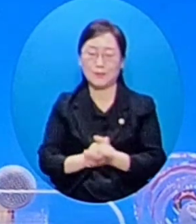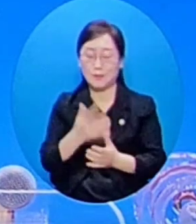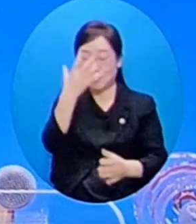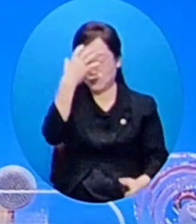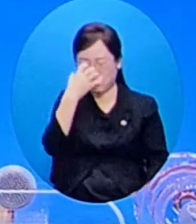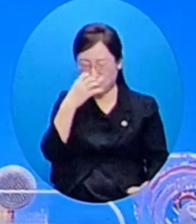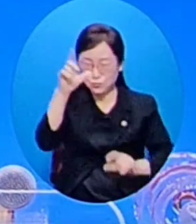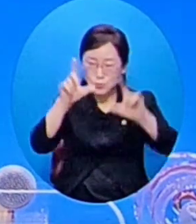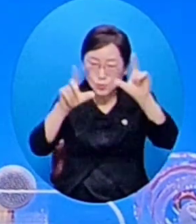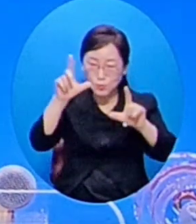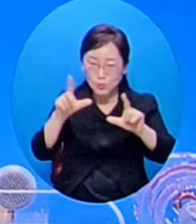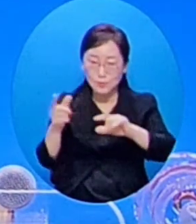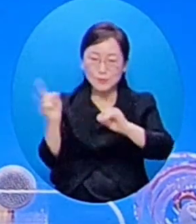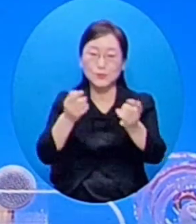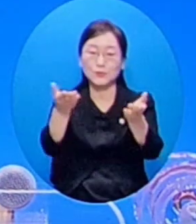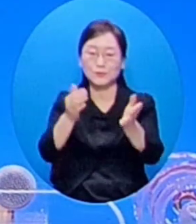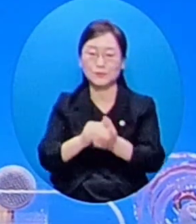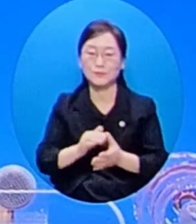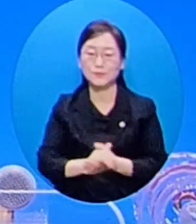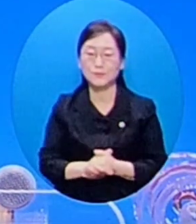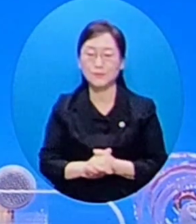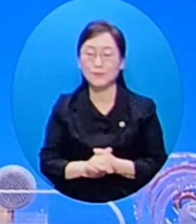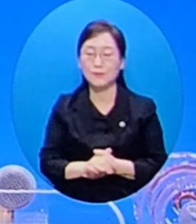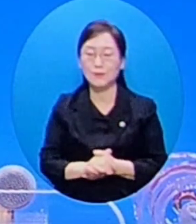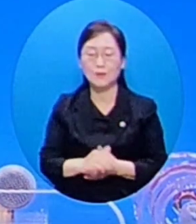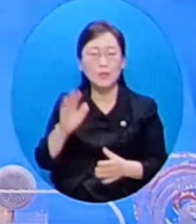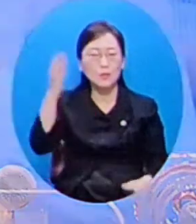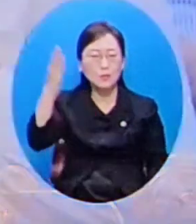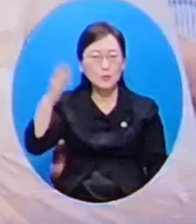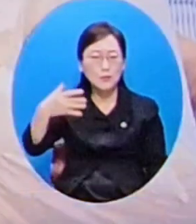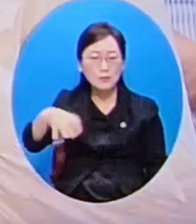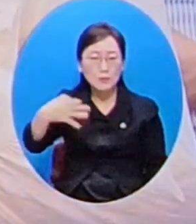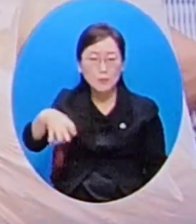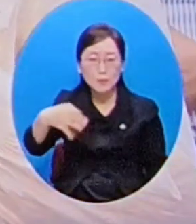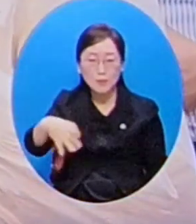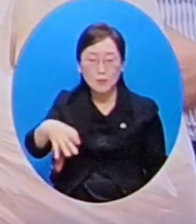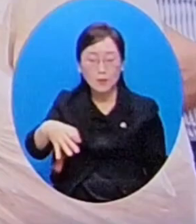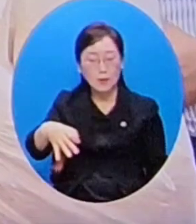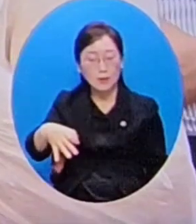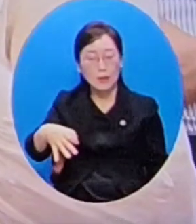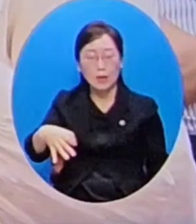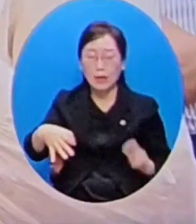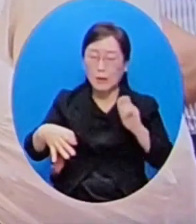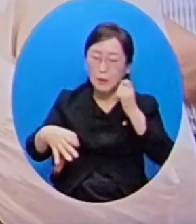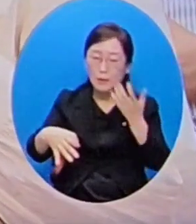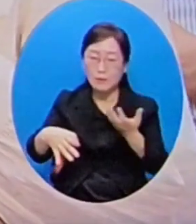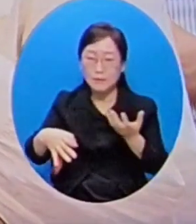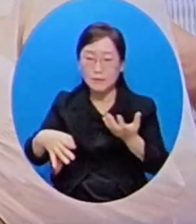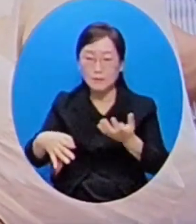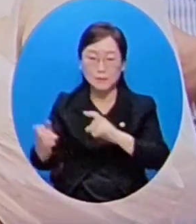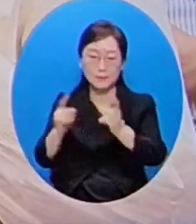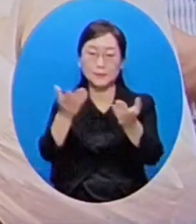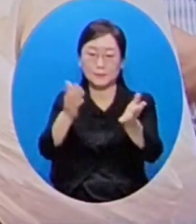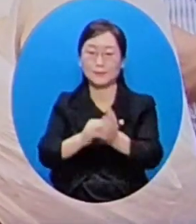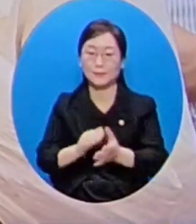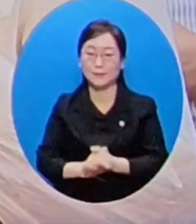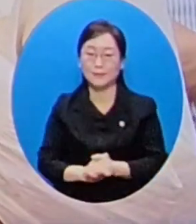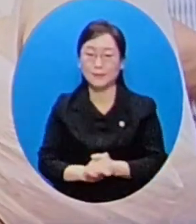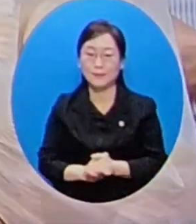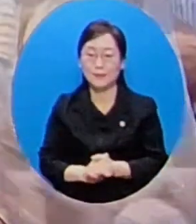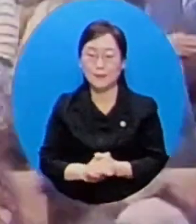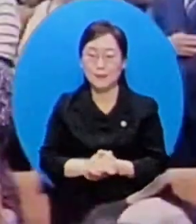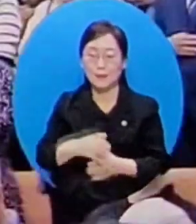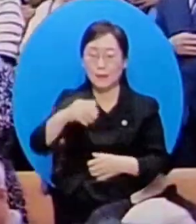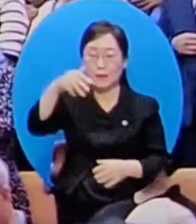우울증도 함께 치료하고 계십니다. 최근에 소변 보는데 큰 어려움 있는 분들 지금 치료하고 계시고,